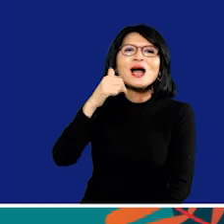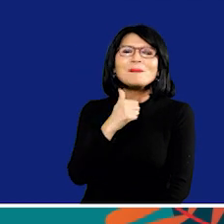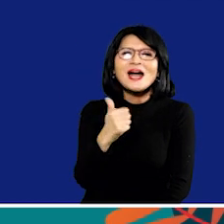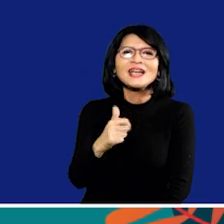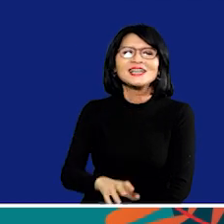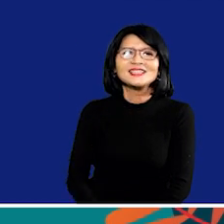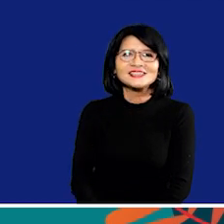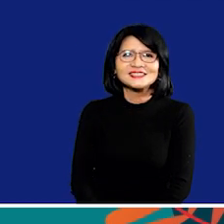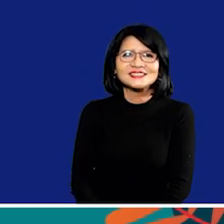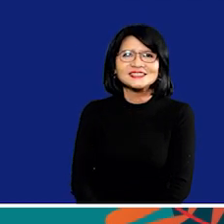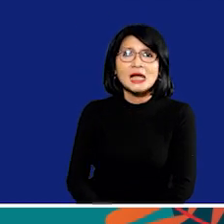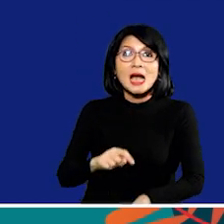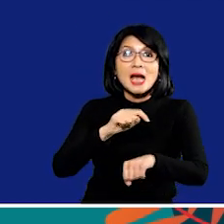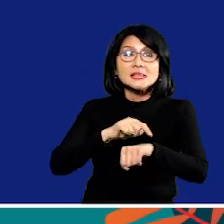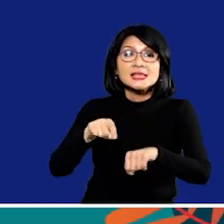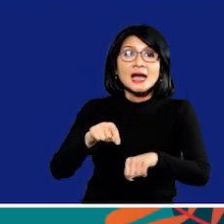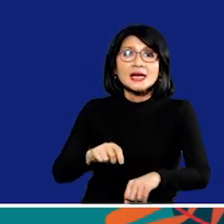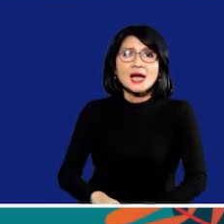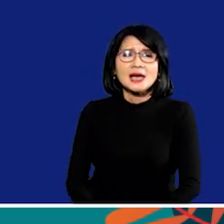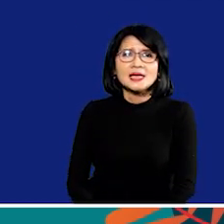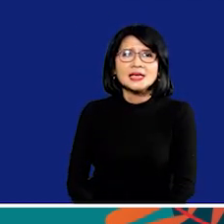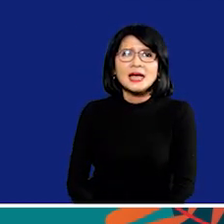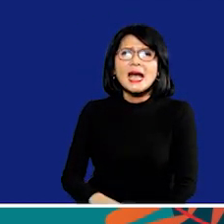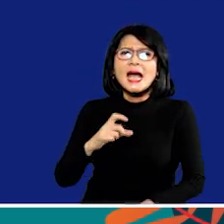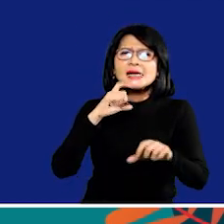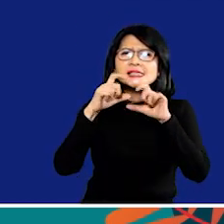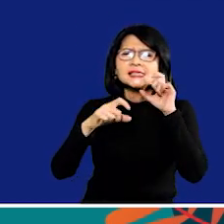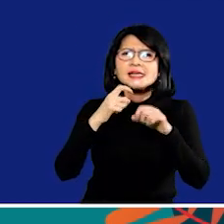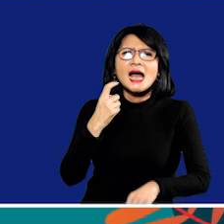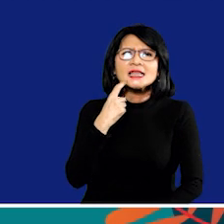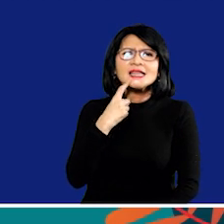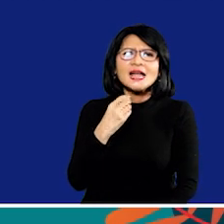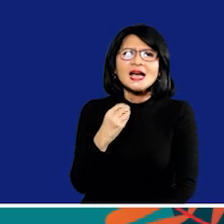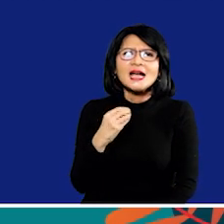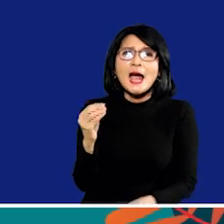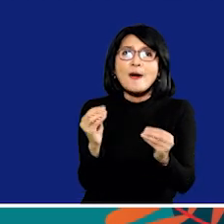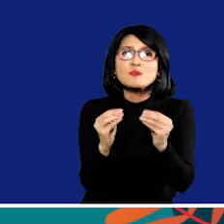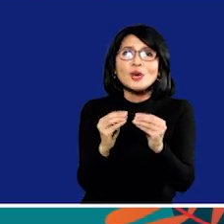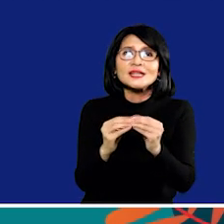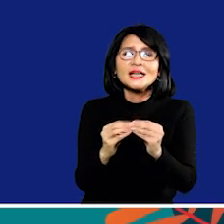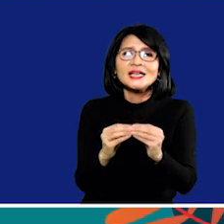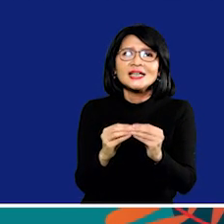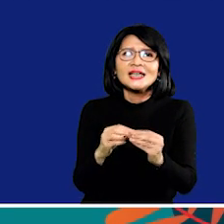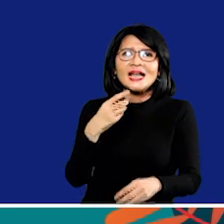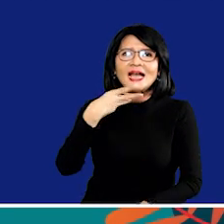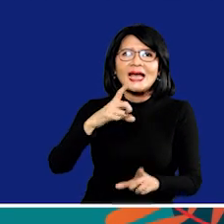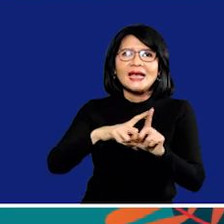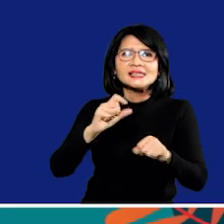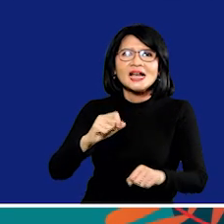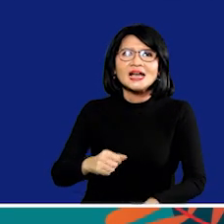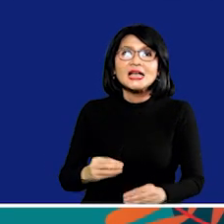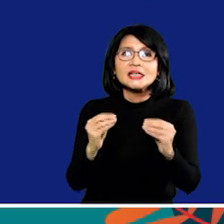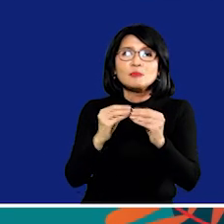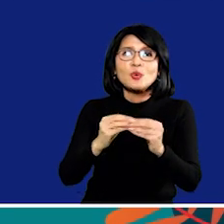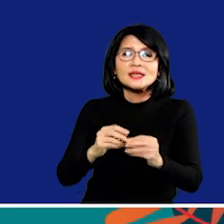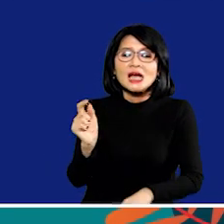Alhamdulillah baik. Oke. Sekarang boleh tahu nggak sedikit ceritain sedikit mengenai karyanya Echa? Dalam